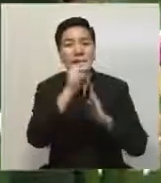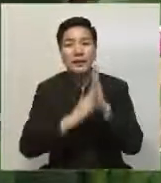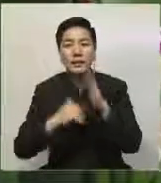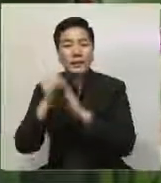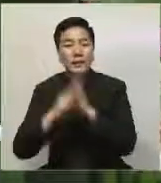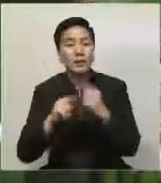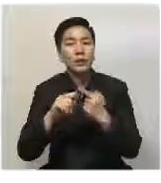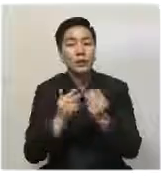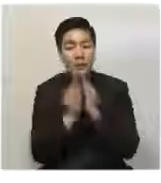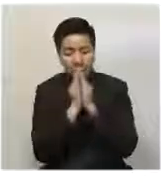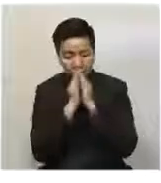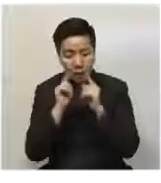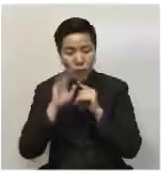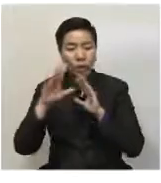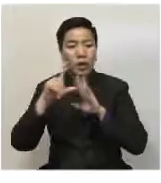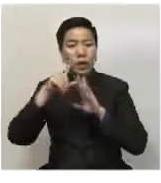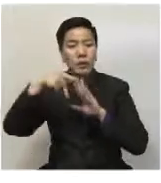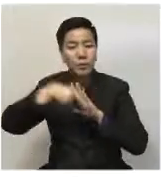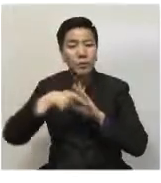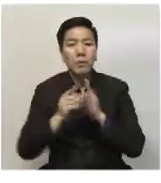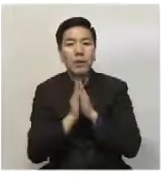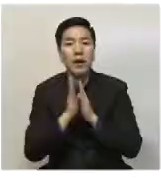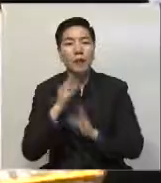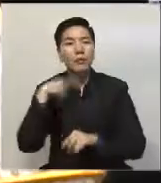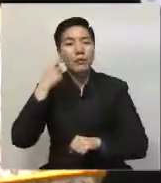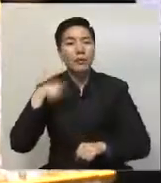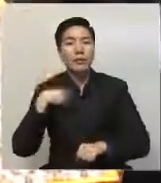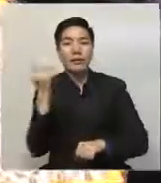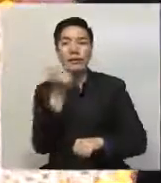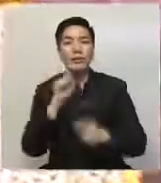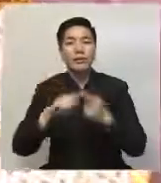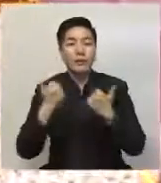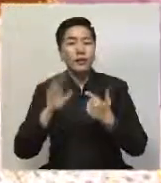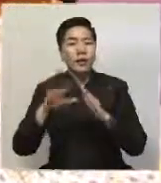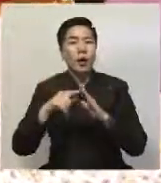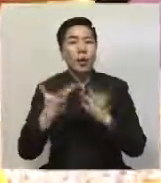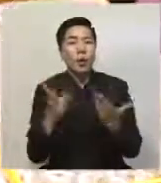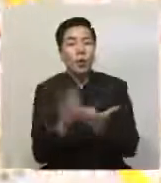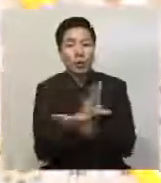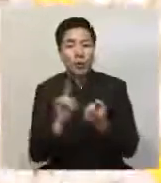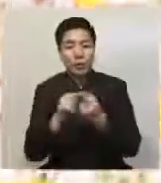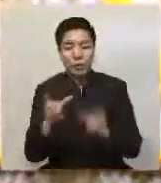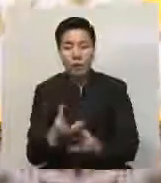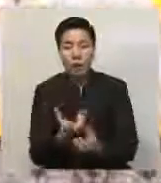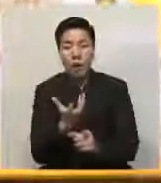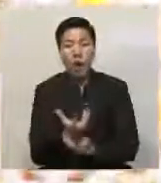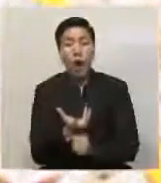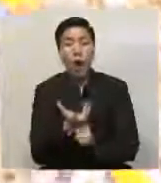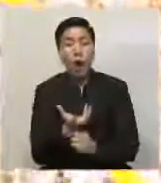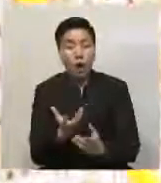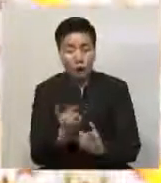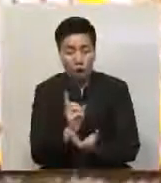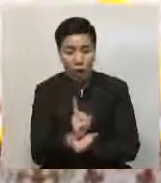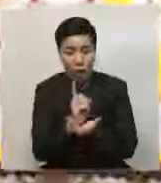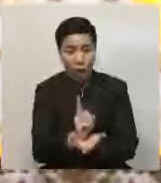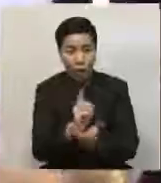บูชาพระธาตุหริพุนชัยและพระนางจามเทวีซึ่งเป็นหนึ่งในกิจกรรมของประเพณีลอยกระทงจังหวัดลำพูน